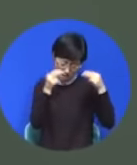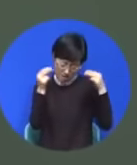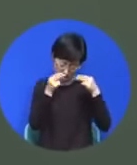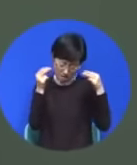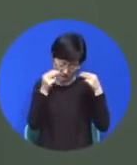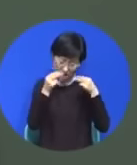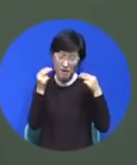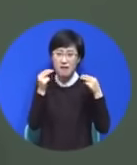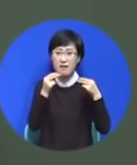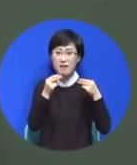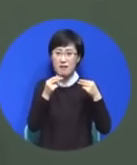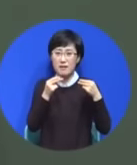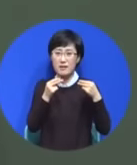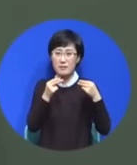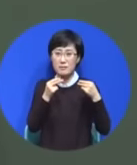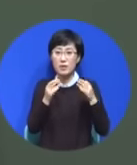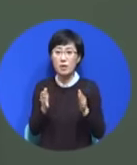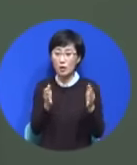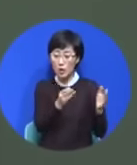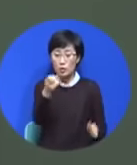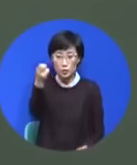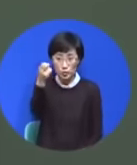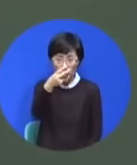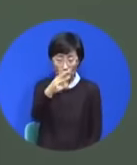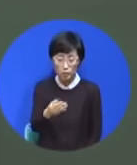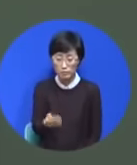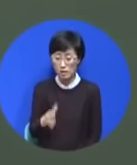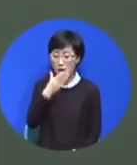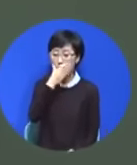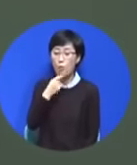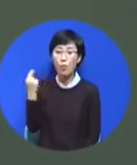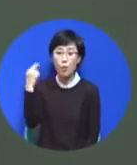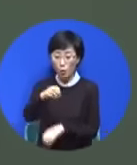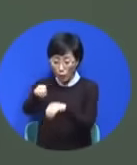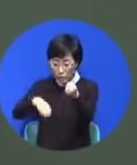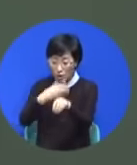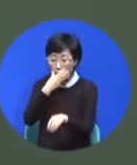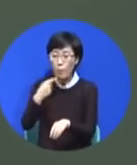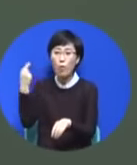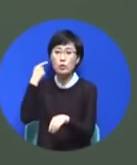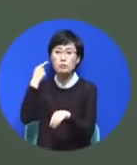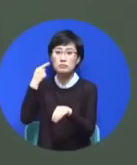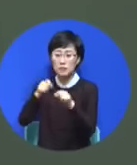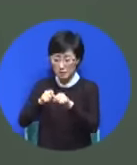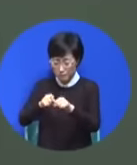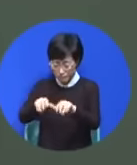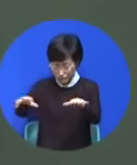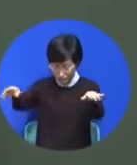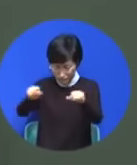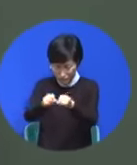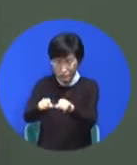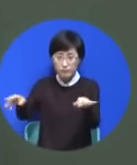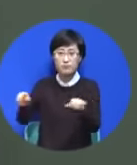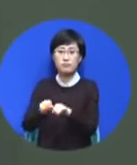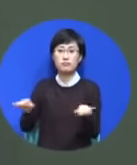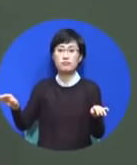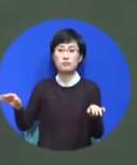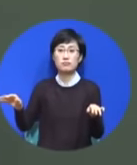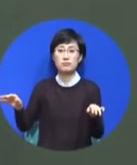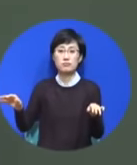그것으로 끝난게 아닙니다이 복음은 전 세계로 퍼진 겁니다 그런데 더기는